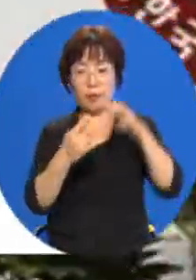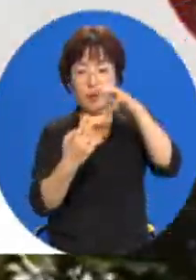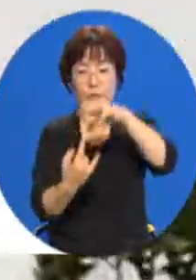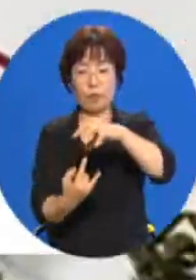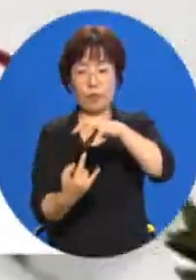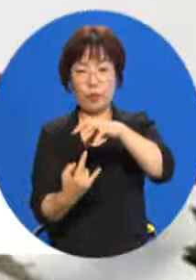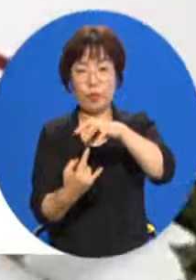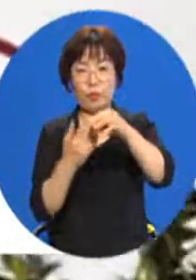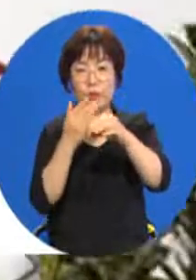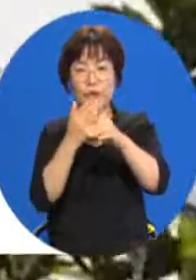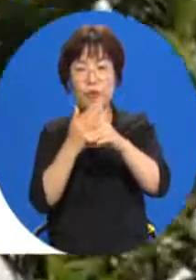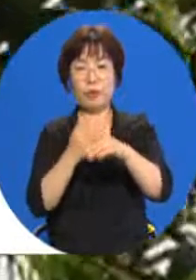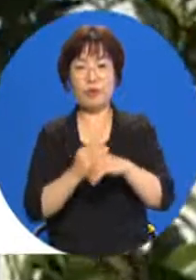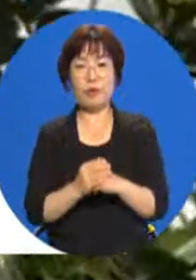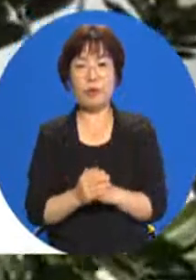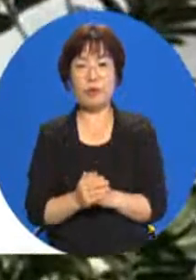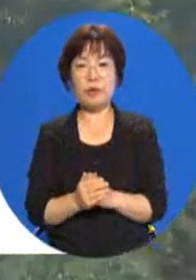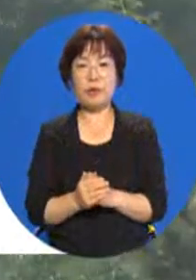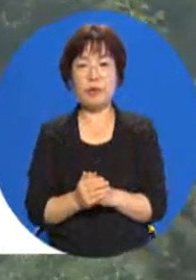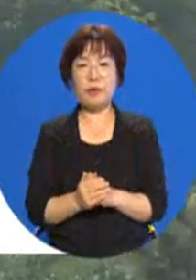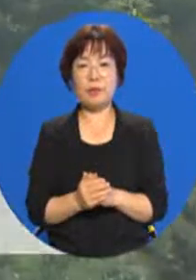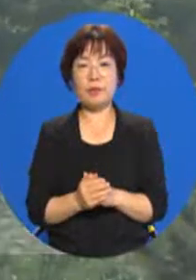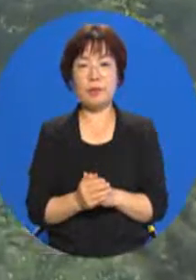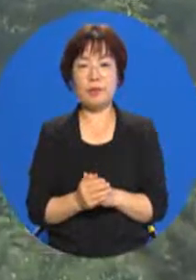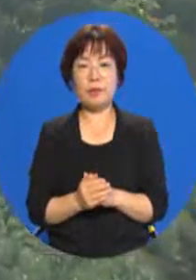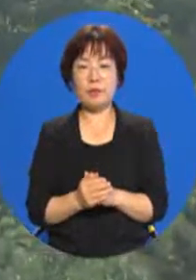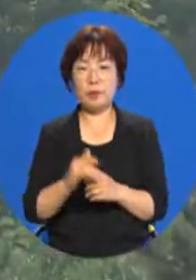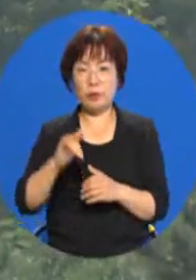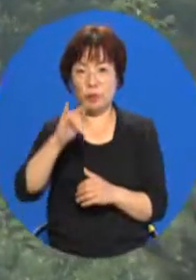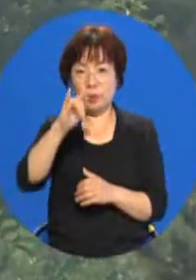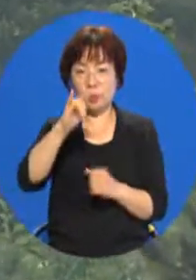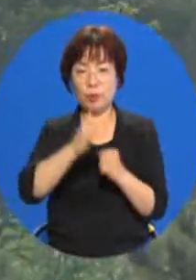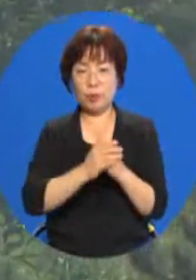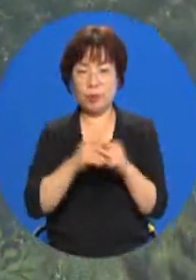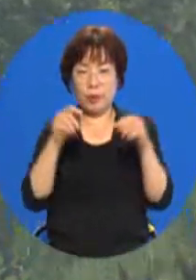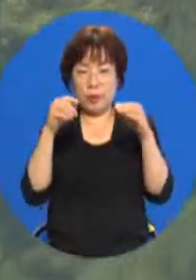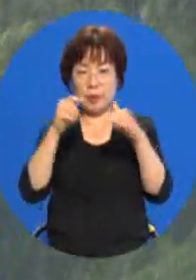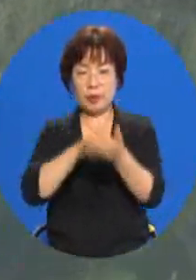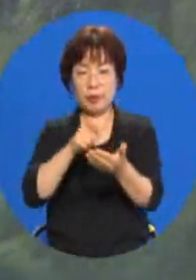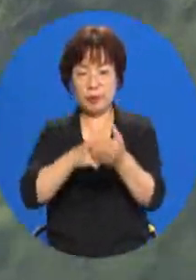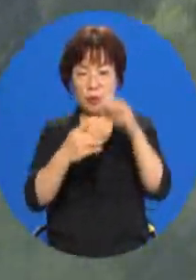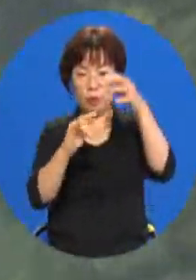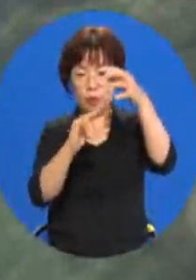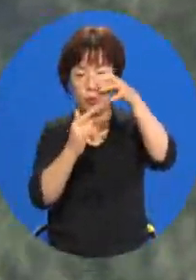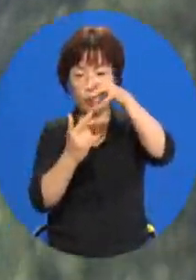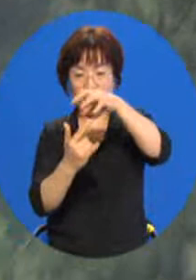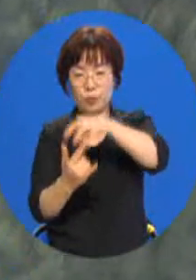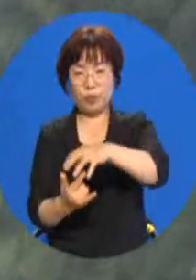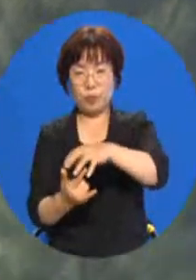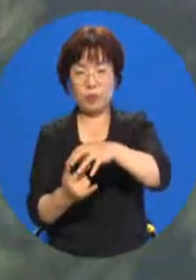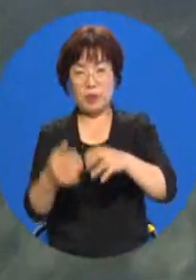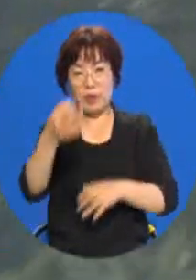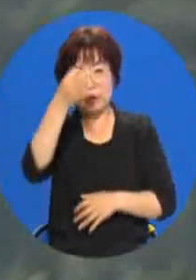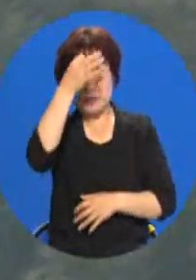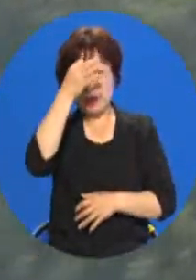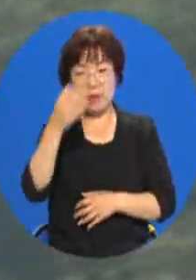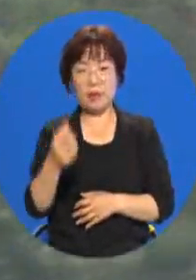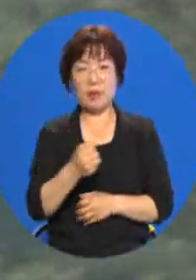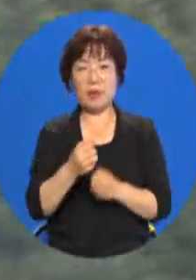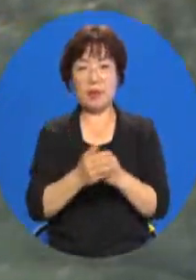보니까 비행기가 중심 못 잡고 이러고 있더라고. 경비행기는 비상시 낙하산에 매달려 하강할 수 있는 기능을 갖춘